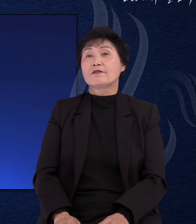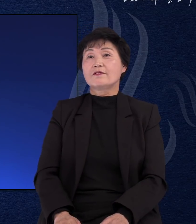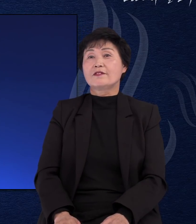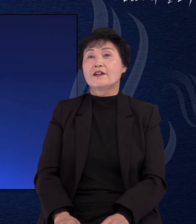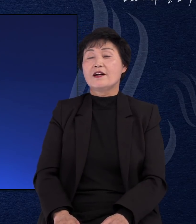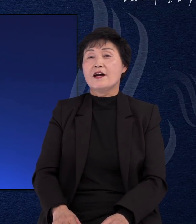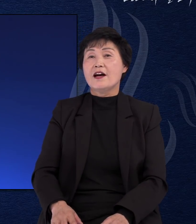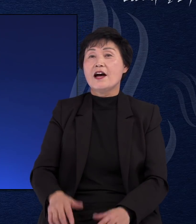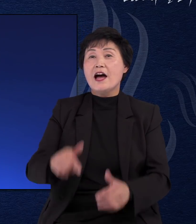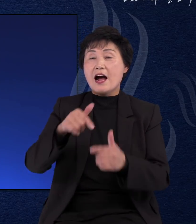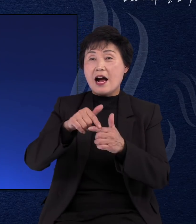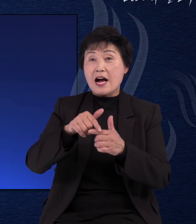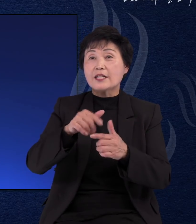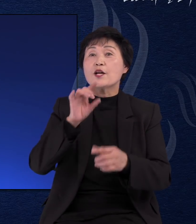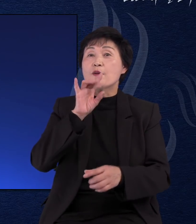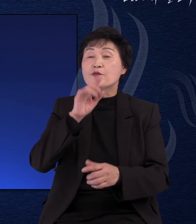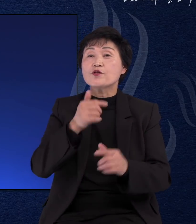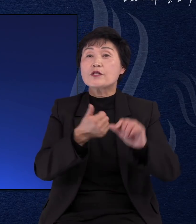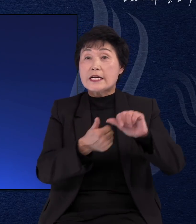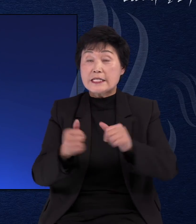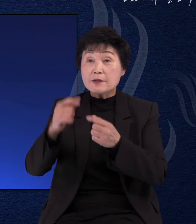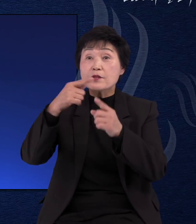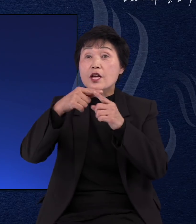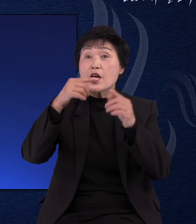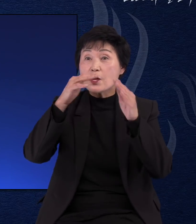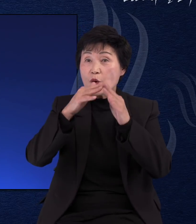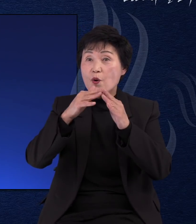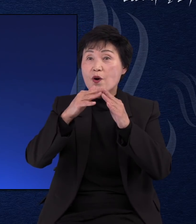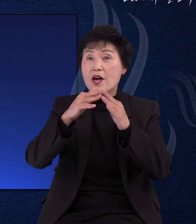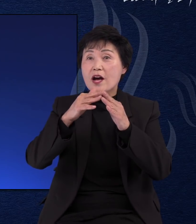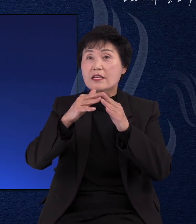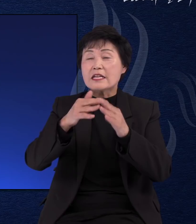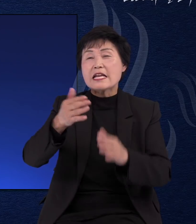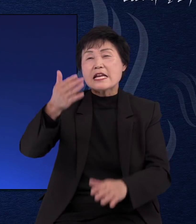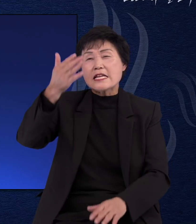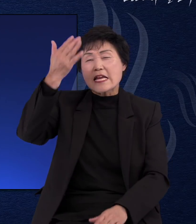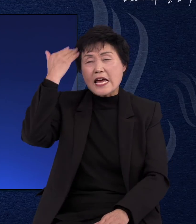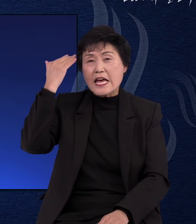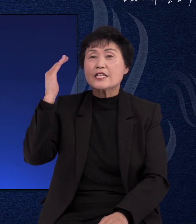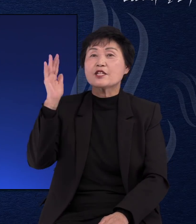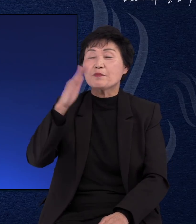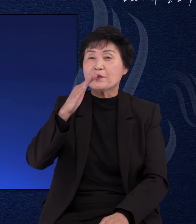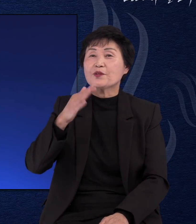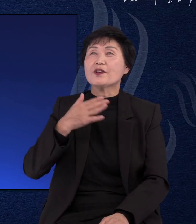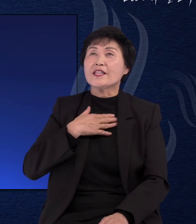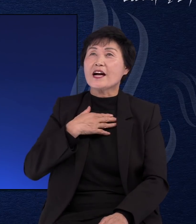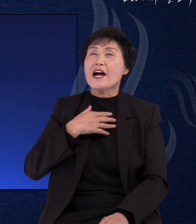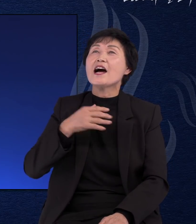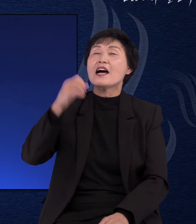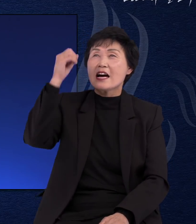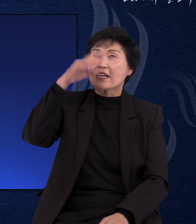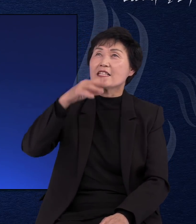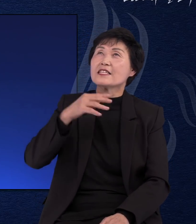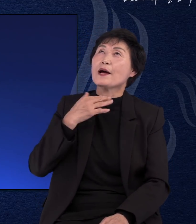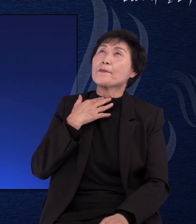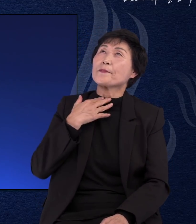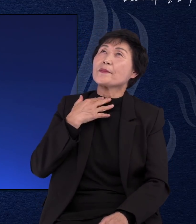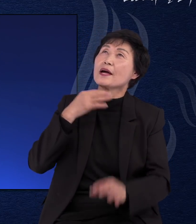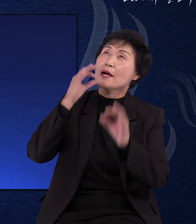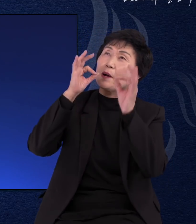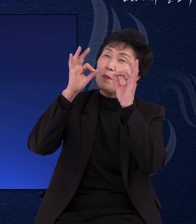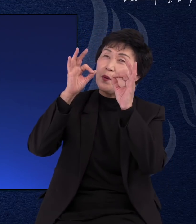강남중앙 침례교회는 침례교회로서는 굉장히 신학교 때부터 존경을 하고 바라보는 대상이죠. 양수리 수양관 김춘기